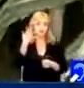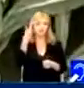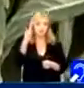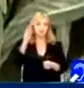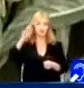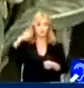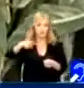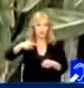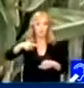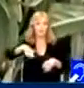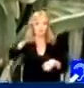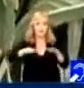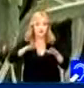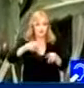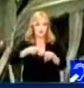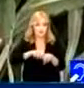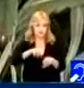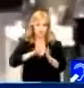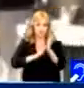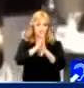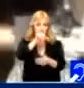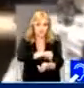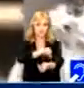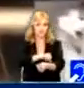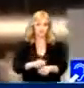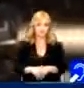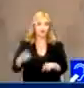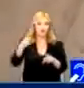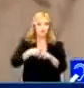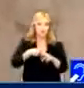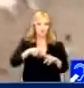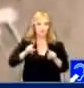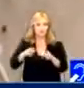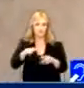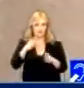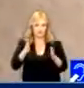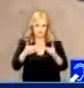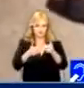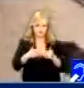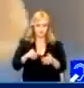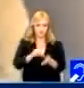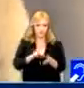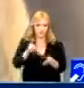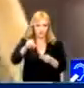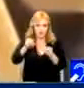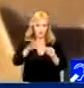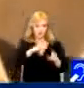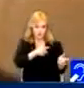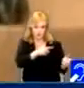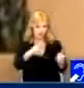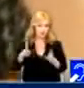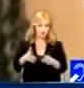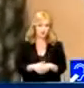muguri de cannabis și peste 600 de grame de rezină de cannabis, bani, echipamente, cântare și semințe. Cei 4 străini vor fi prezentați